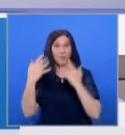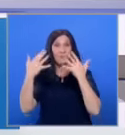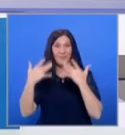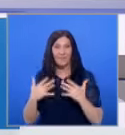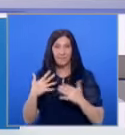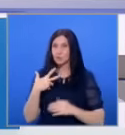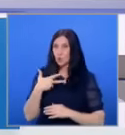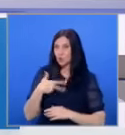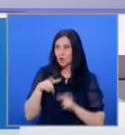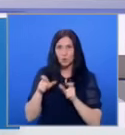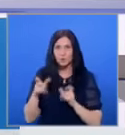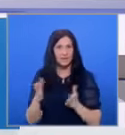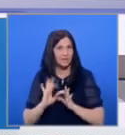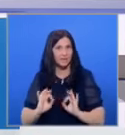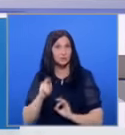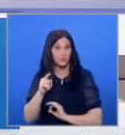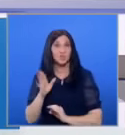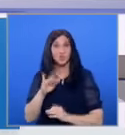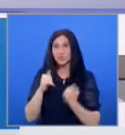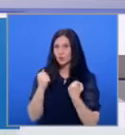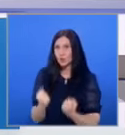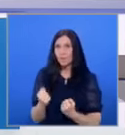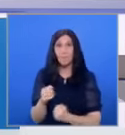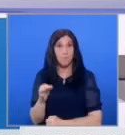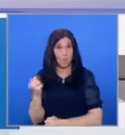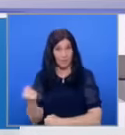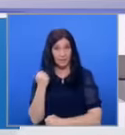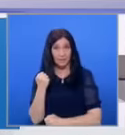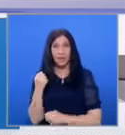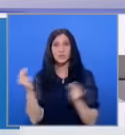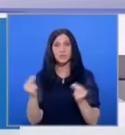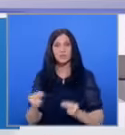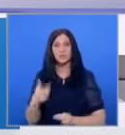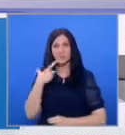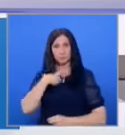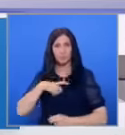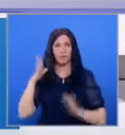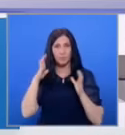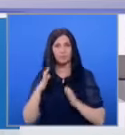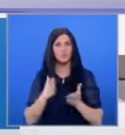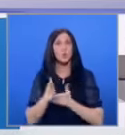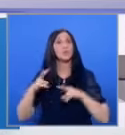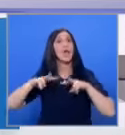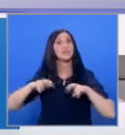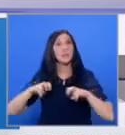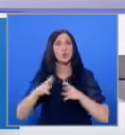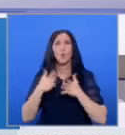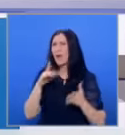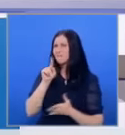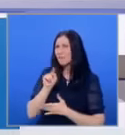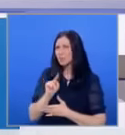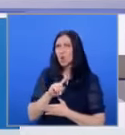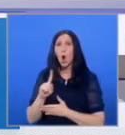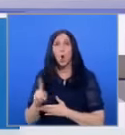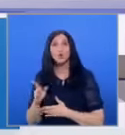данните на социолозите става ясно, че това ще затрудни победителя да сформира самостоятелно правителство. Според анализаторите, големият въпрос е за кого